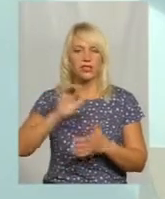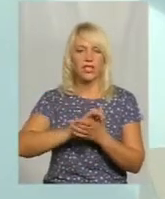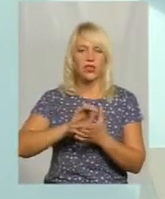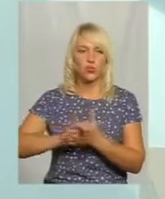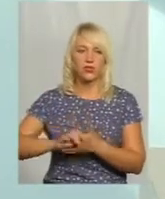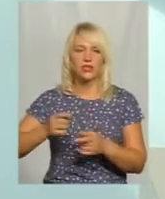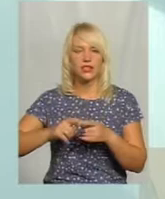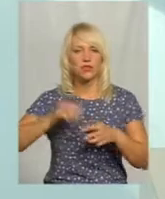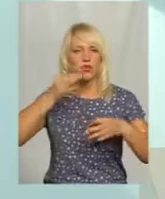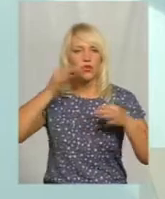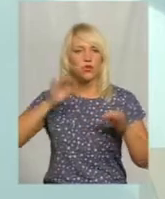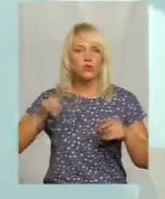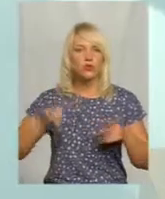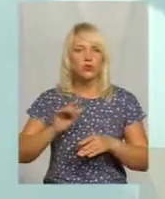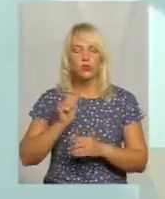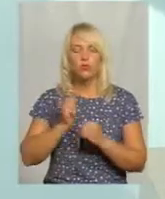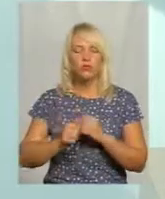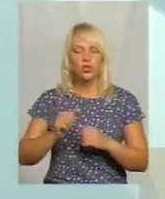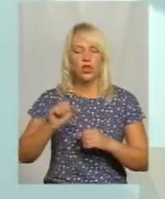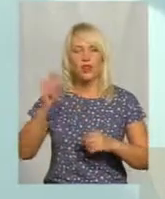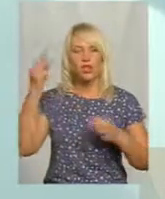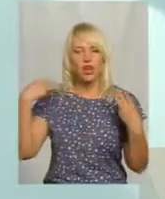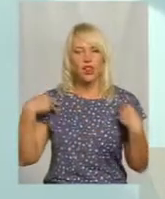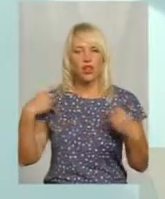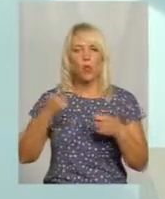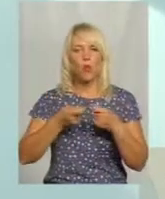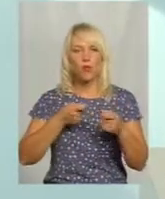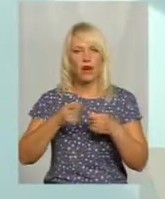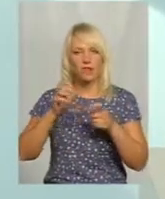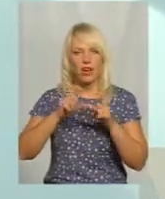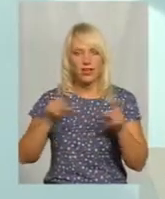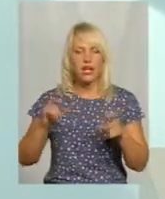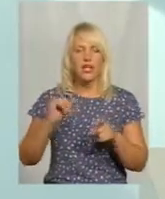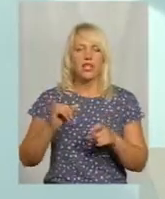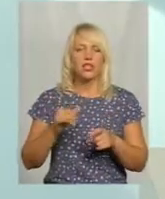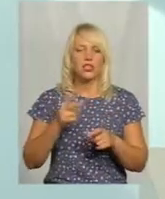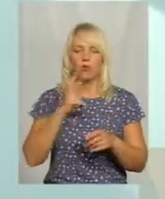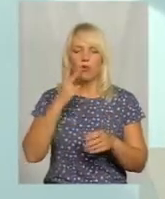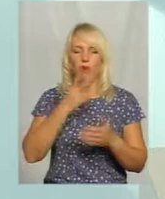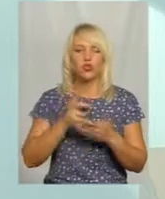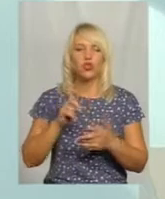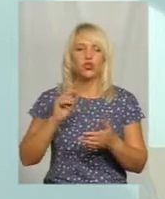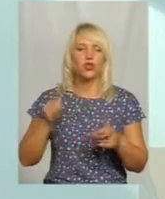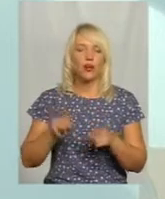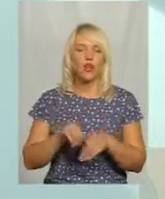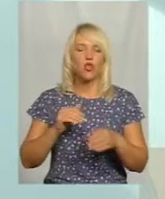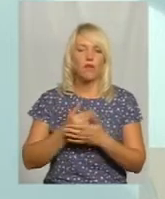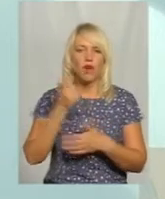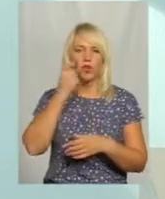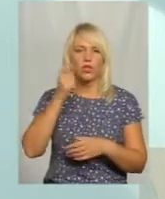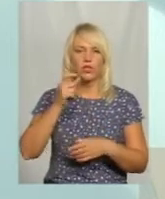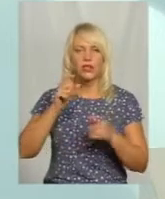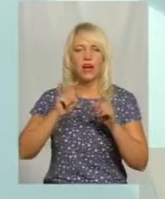з тим досвідом і хотіли, щоб кожен начальник управління і відділу освіти побачив, що таке нова українська школа не просто з екрану, не просто з теорії,